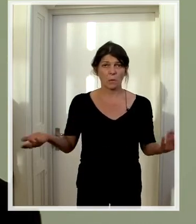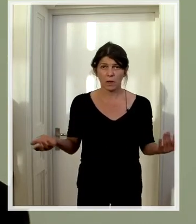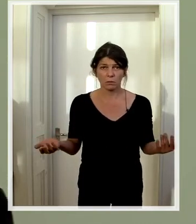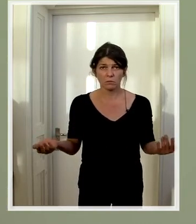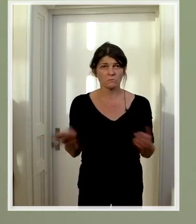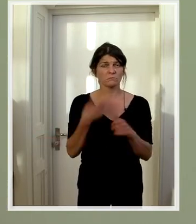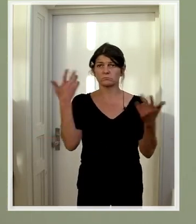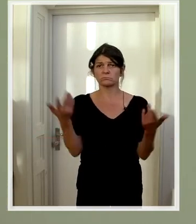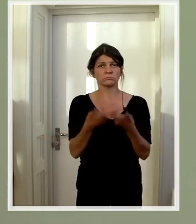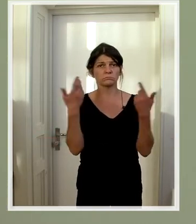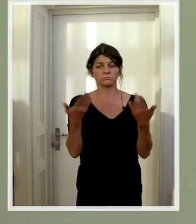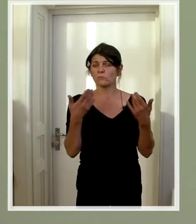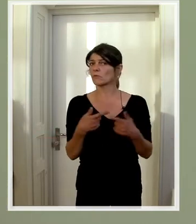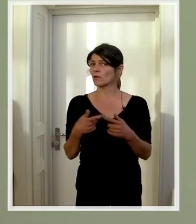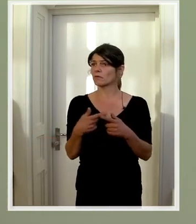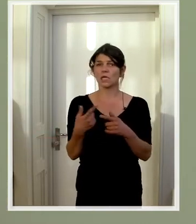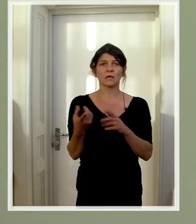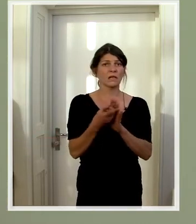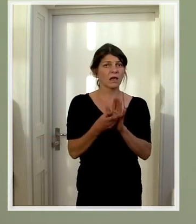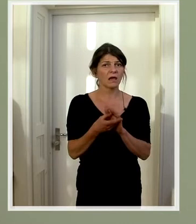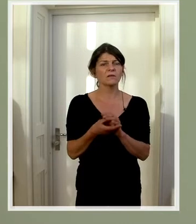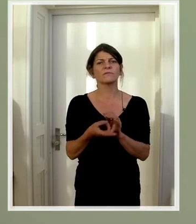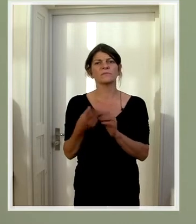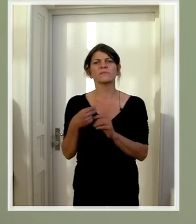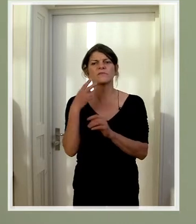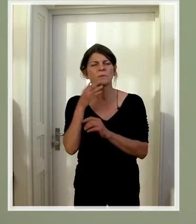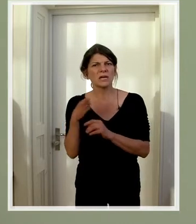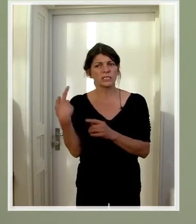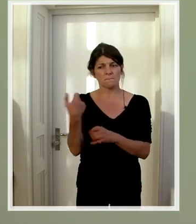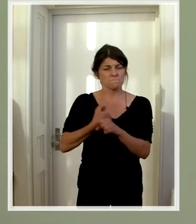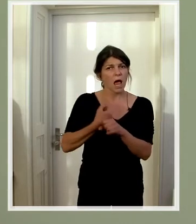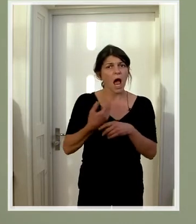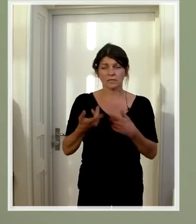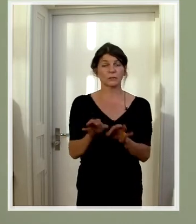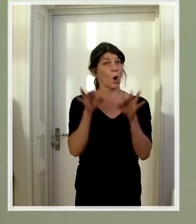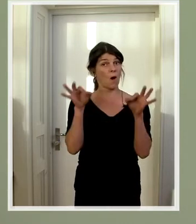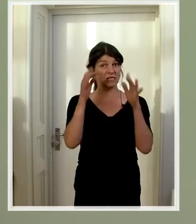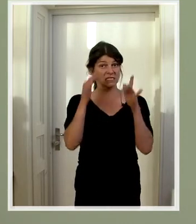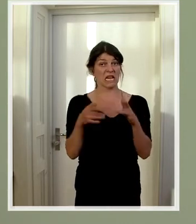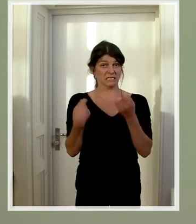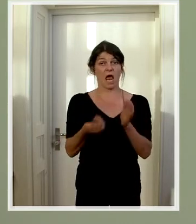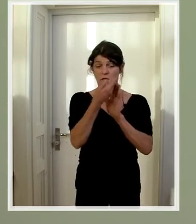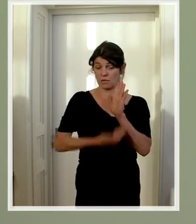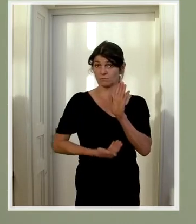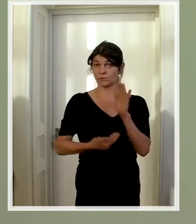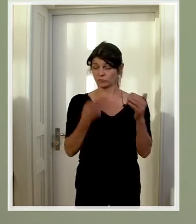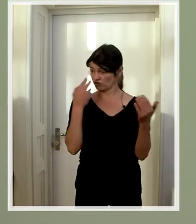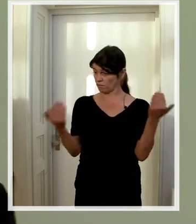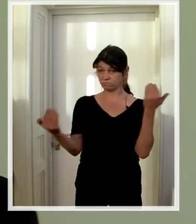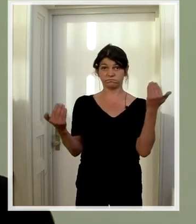sind Daten, wo Firma Pest gemacht hat oder so. Also das sind offizielle Zahlen. Und das Verhältnis